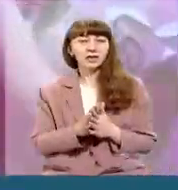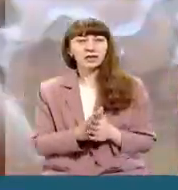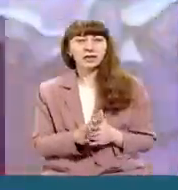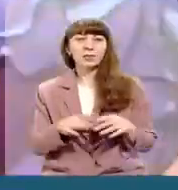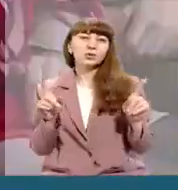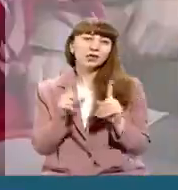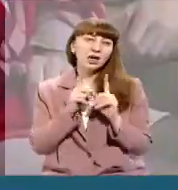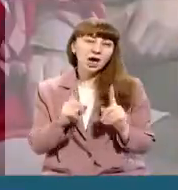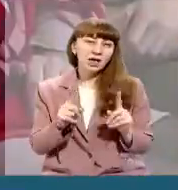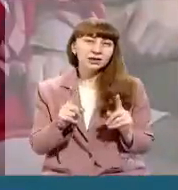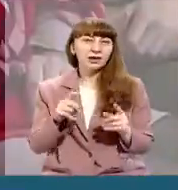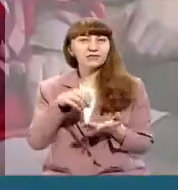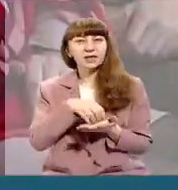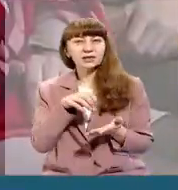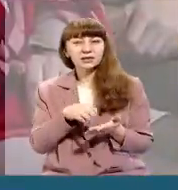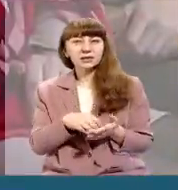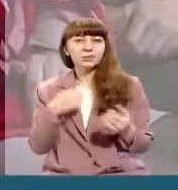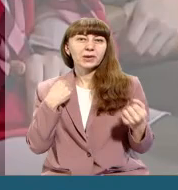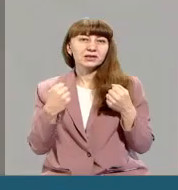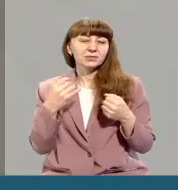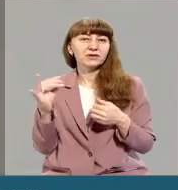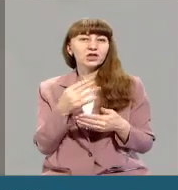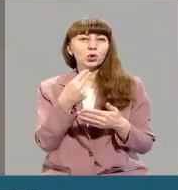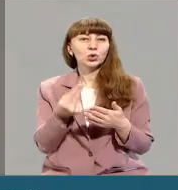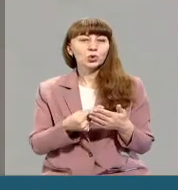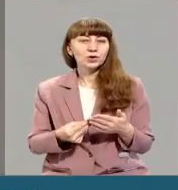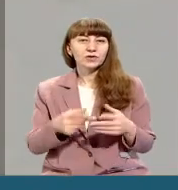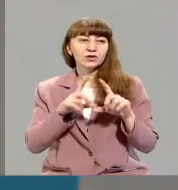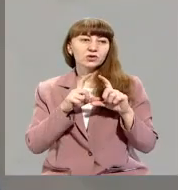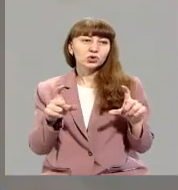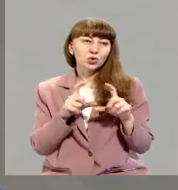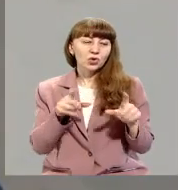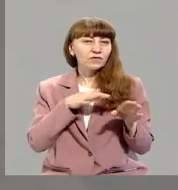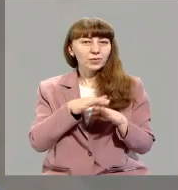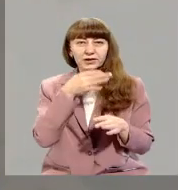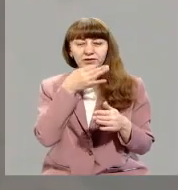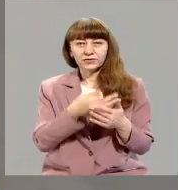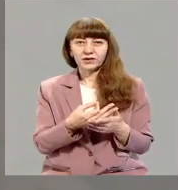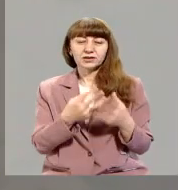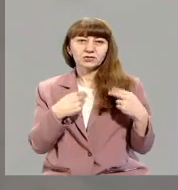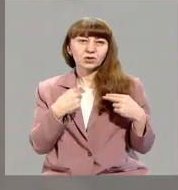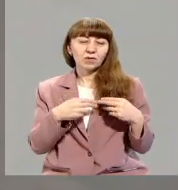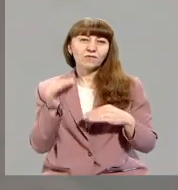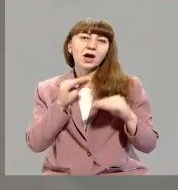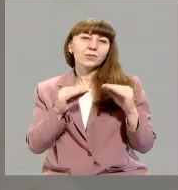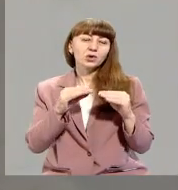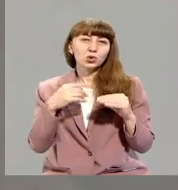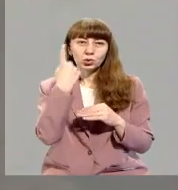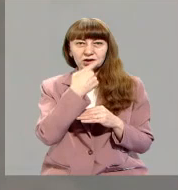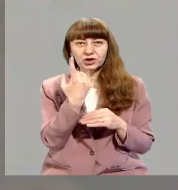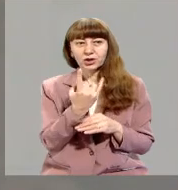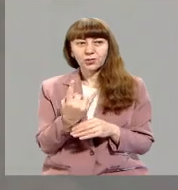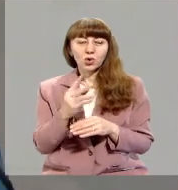надежд музыкантов вокалистов спортсменов и Художников Ваша школа выполняет ответственную миссию формирует личность ребнка